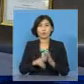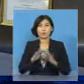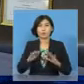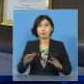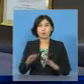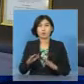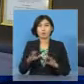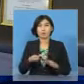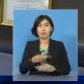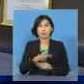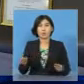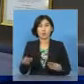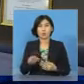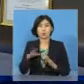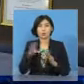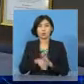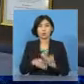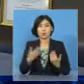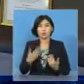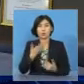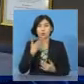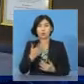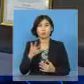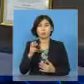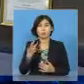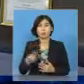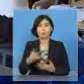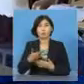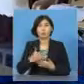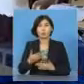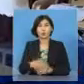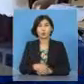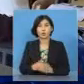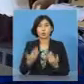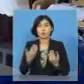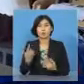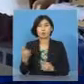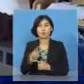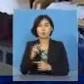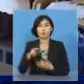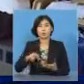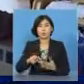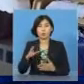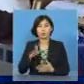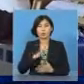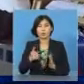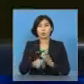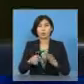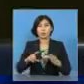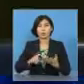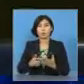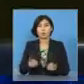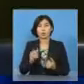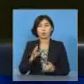біз компьютер мектептен тараттық. Қосымша қазір сұрап отқан 320 ноутбук. Биыл 1-ші сыныпқа жоспар бойынша 6 топ қабылдану